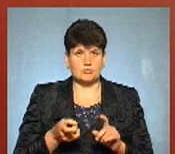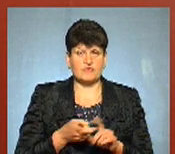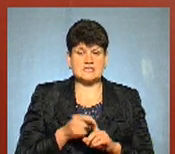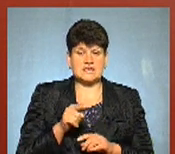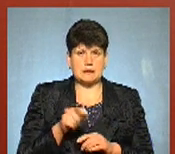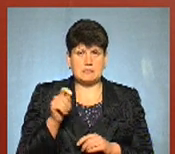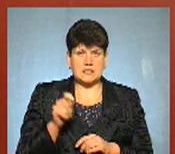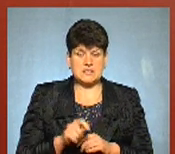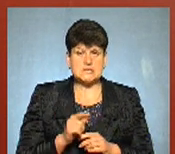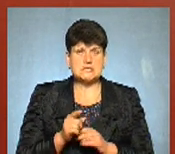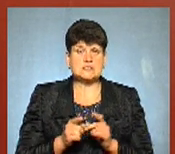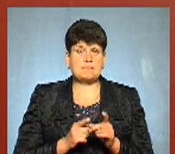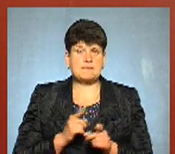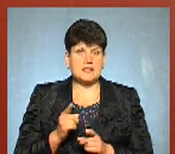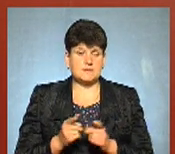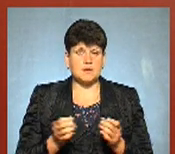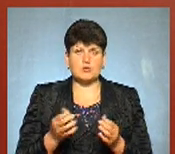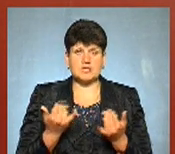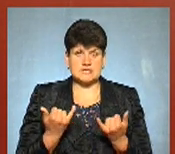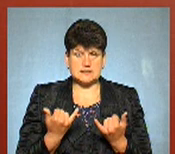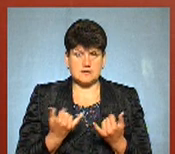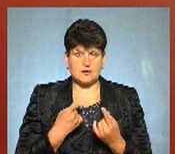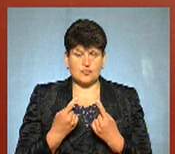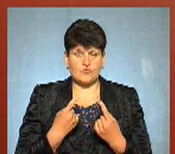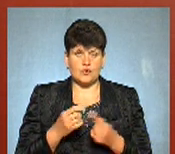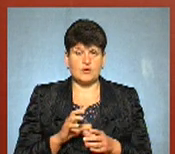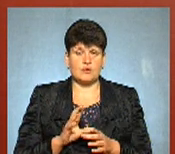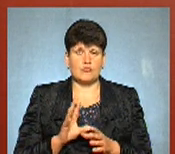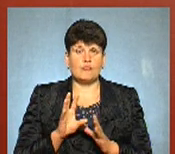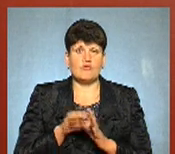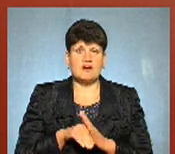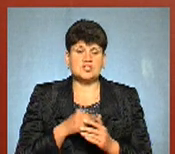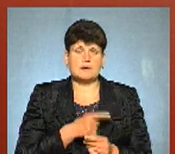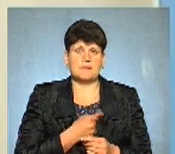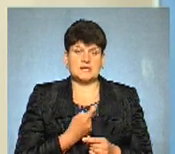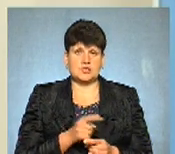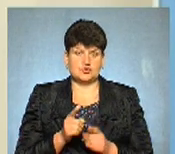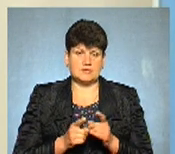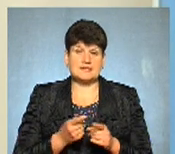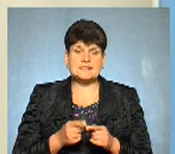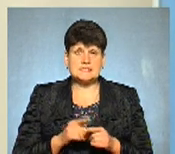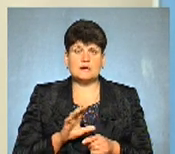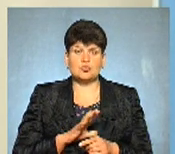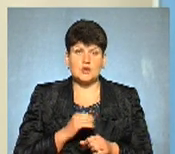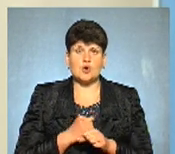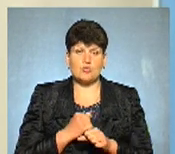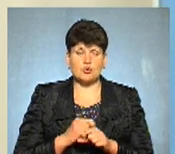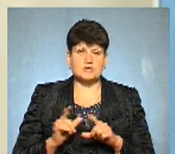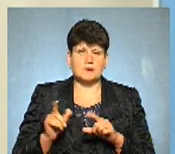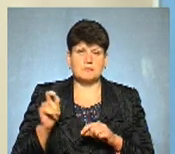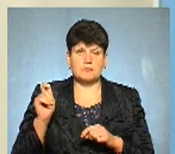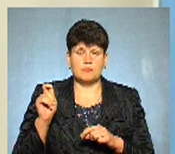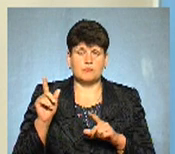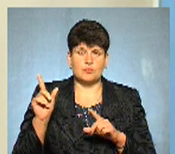приїзд з змінами, про які зараз анонсуються у впровадженні медреформи? Це була робоча поїздка заступника